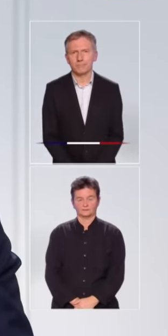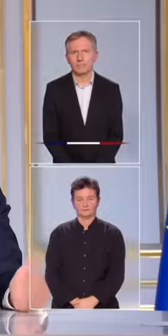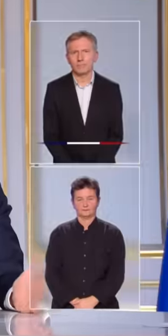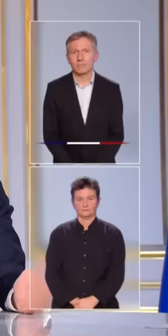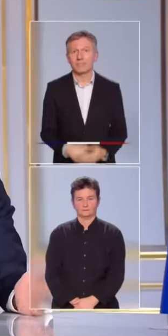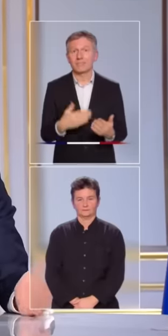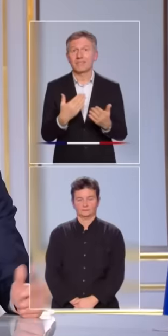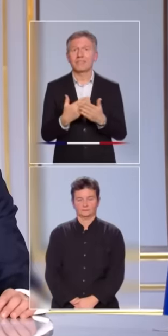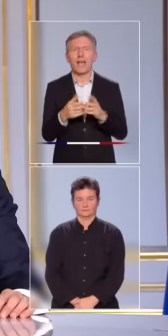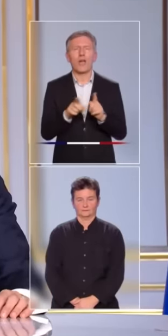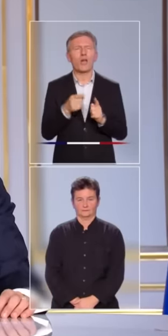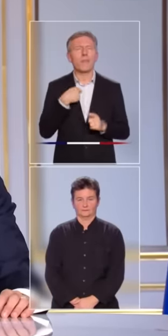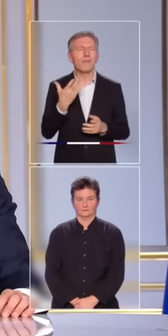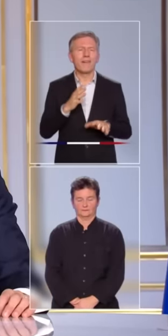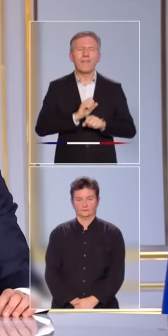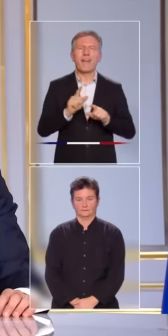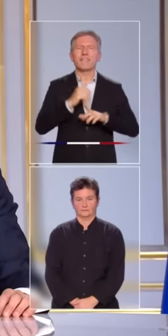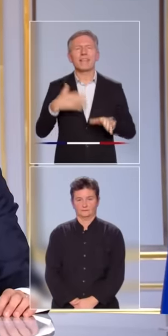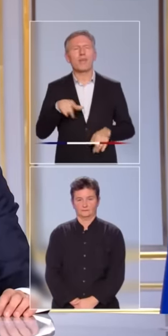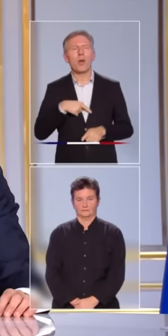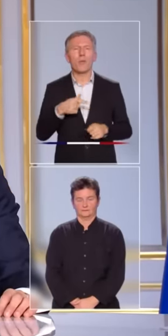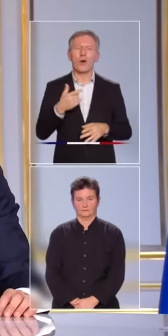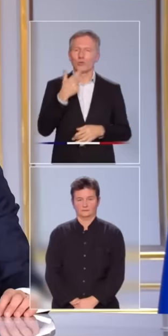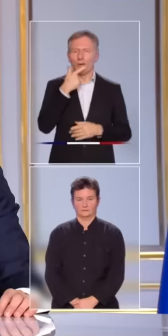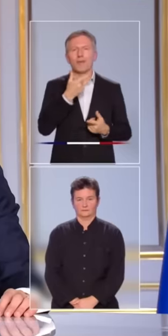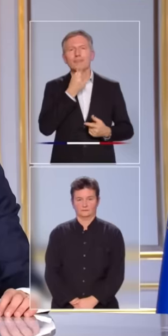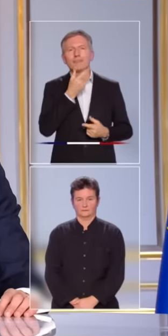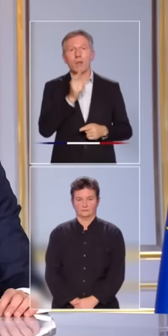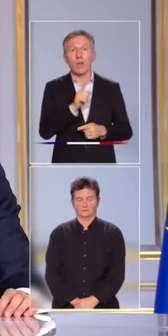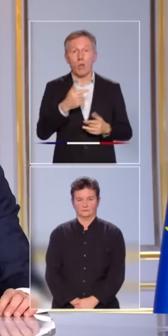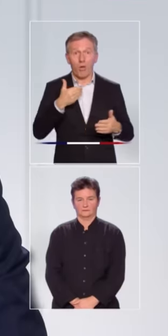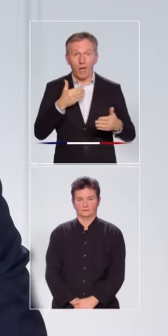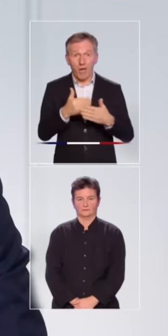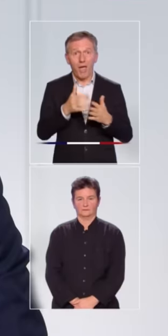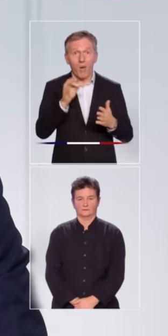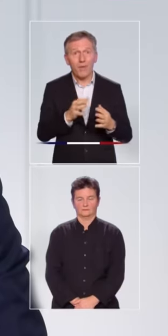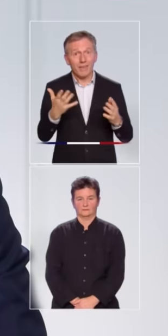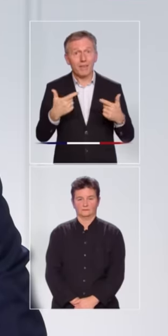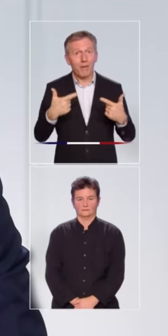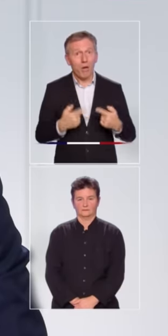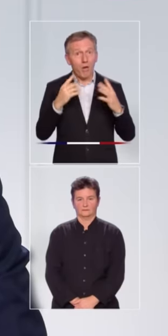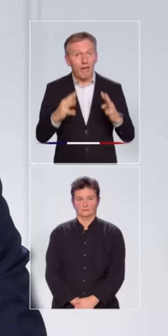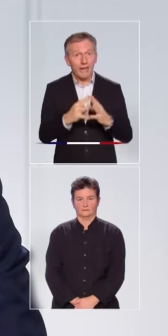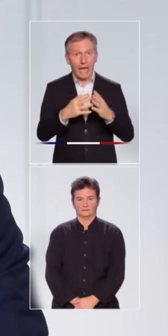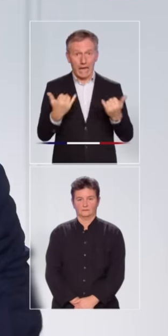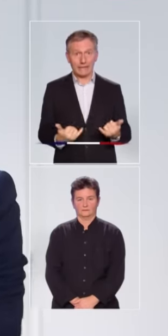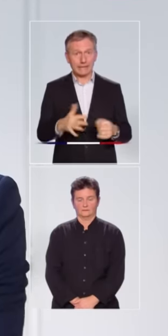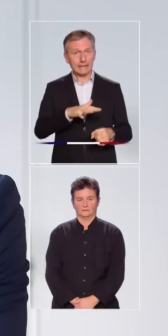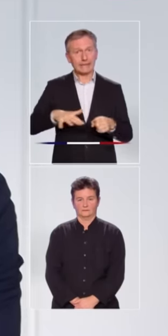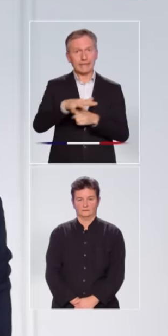C'est cette fin de l'insouciance que j'évoquais il y a quelques années. On y est. La guerre est sur le sol européen.